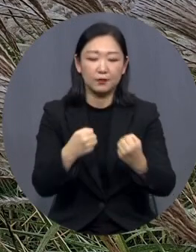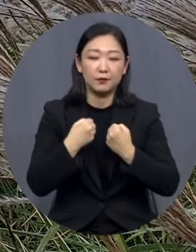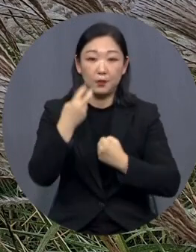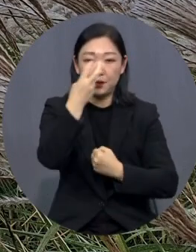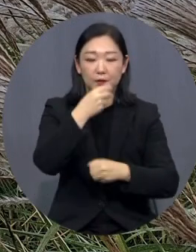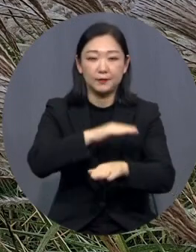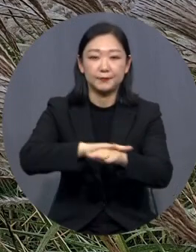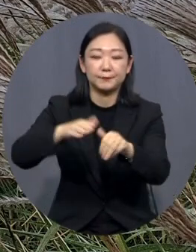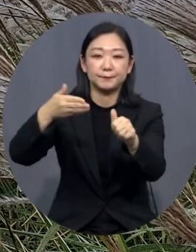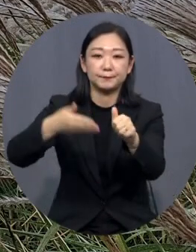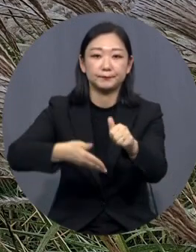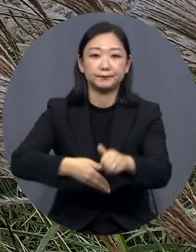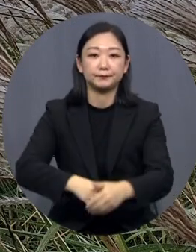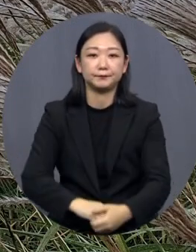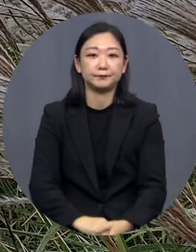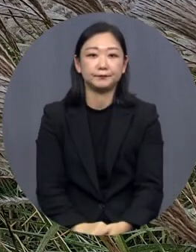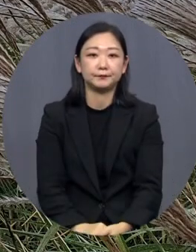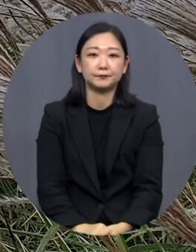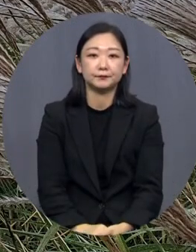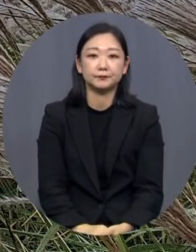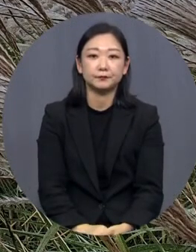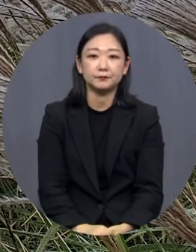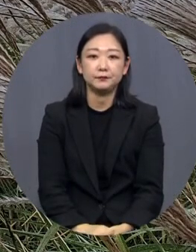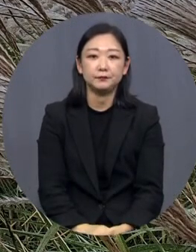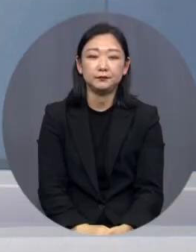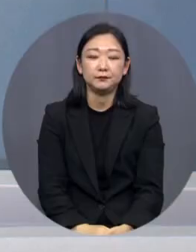잘해주시기 바랍니다 기상정보였습니다